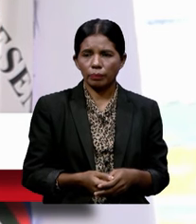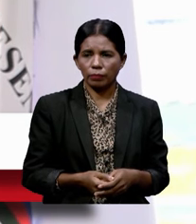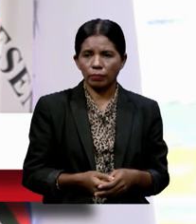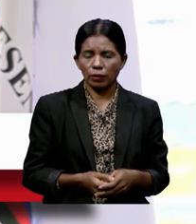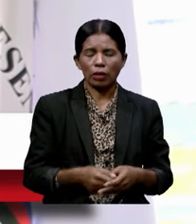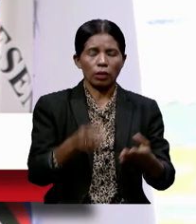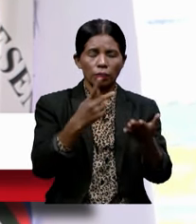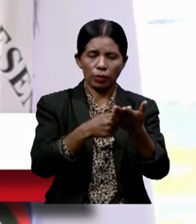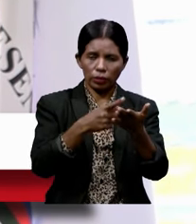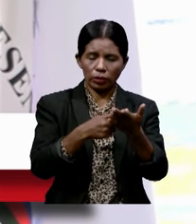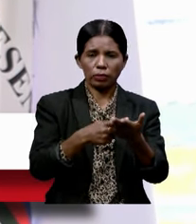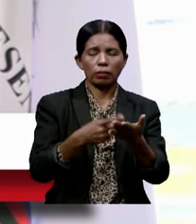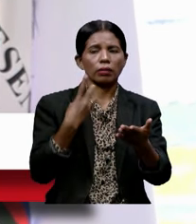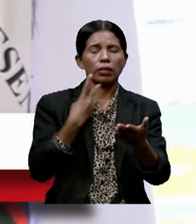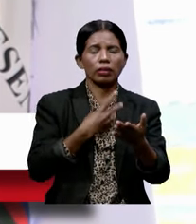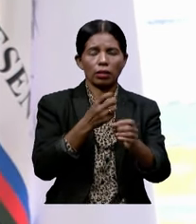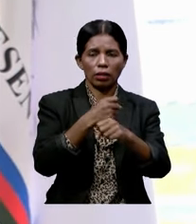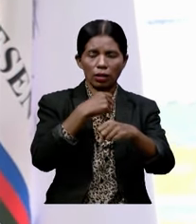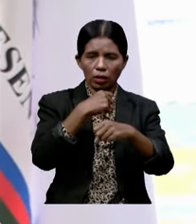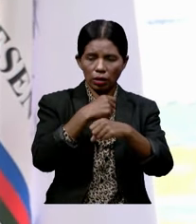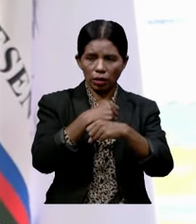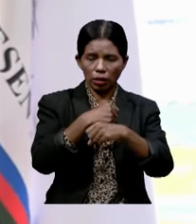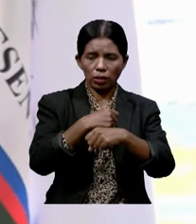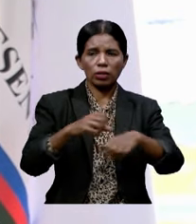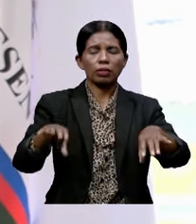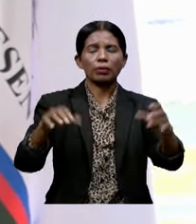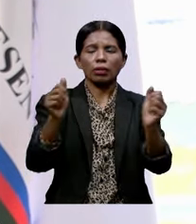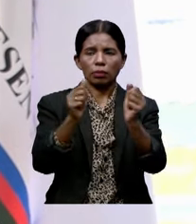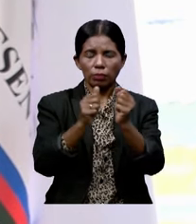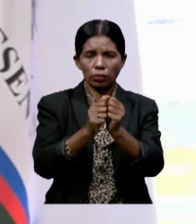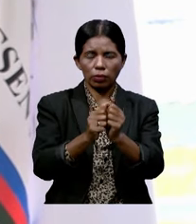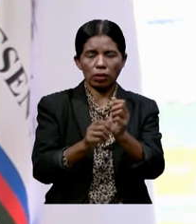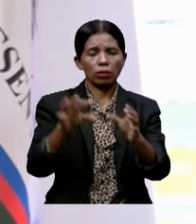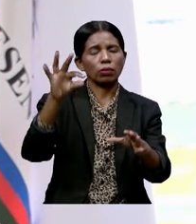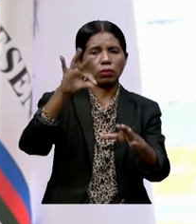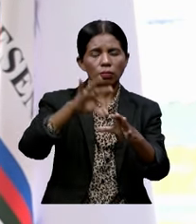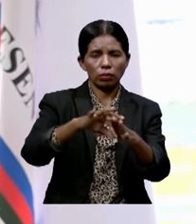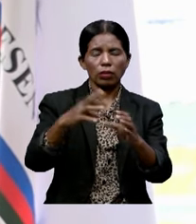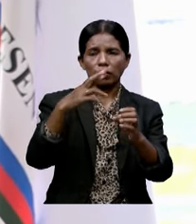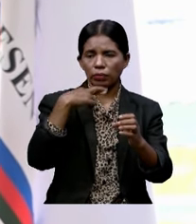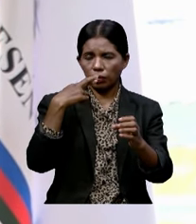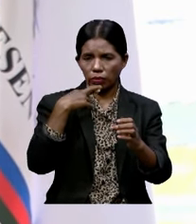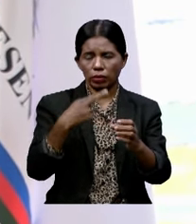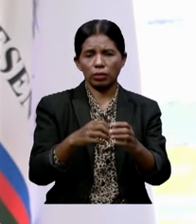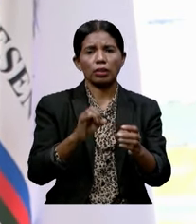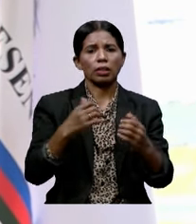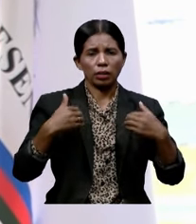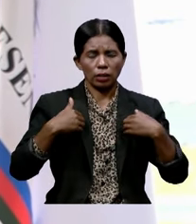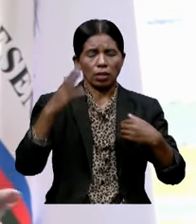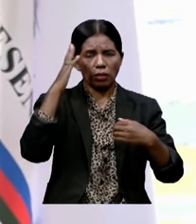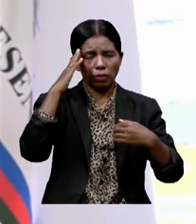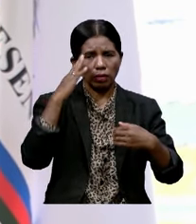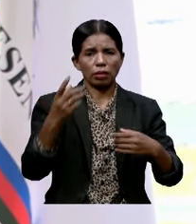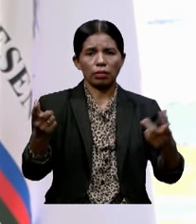projeto ida neve ta halo Demoplot pa cara ka toko ka sa produção relar. Ana iniciativa da né,